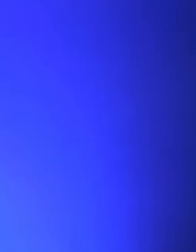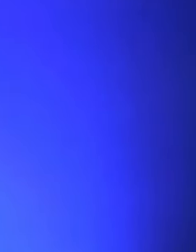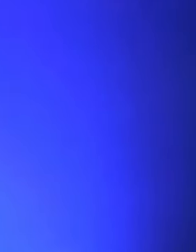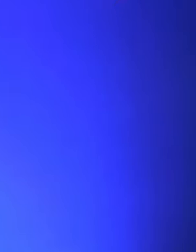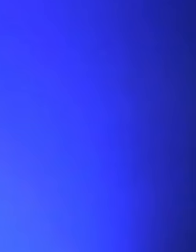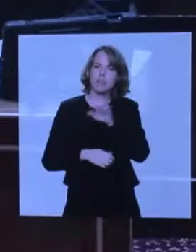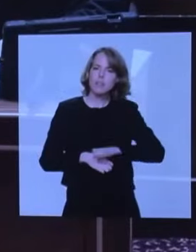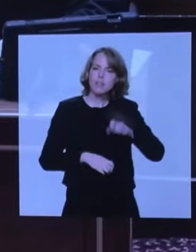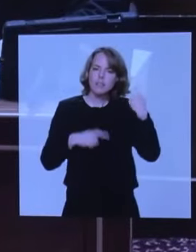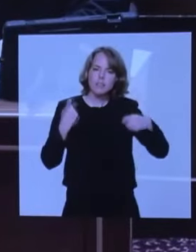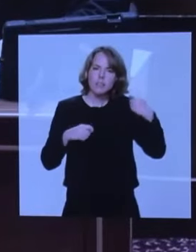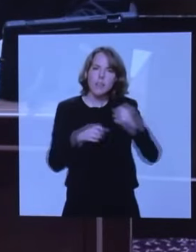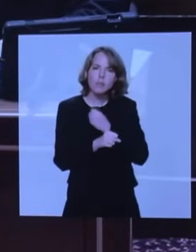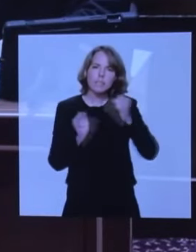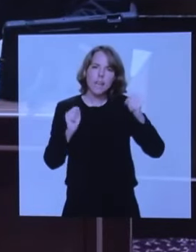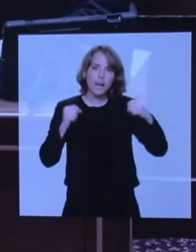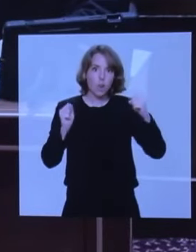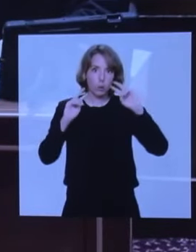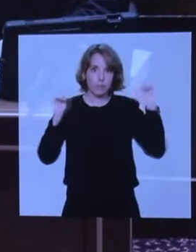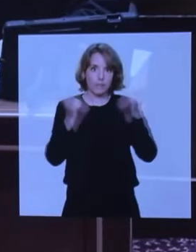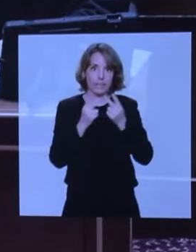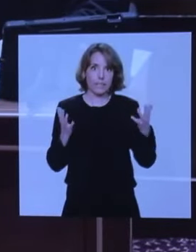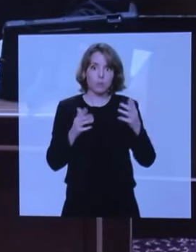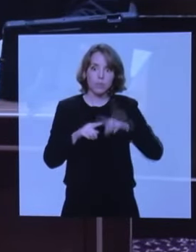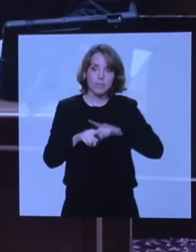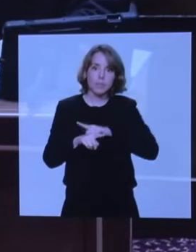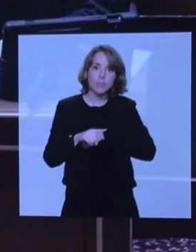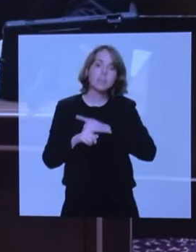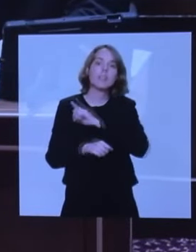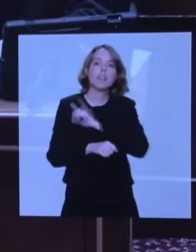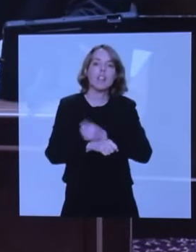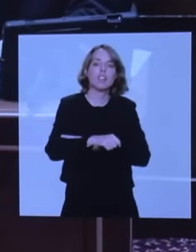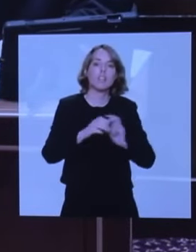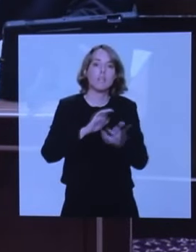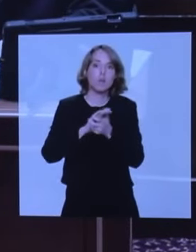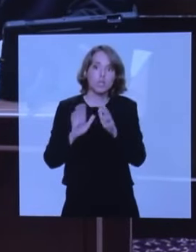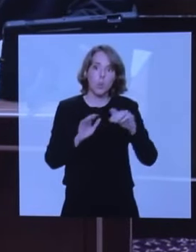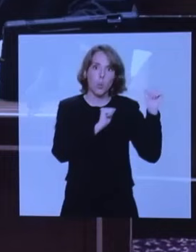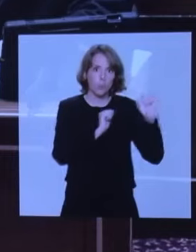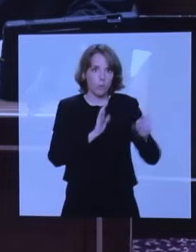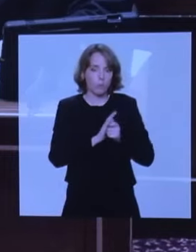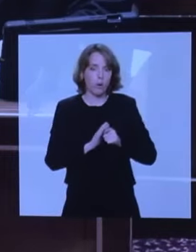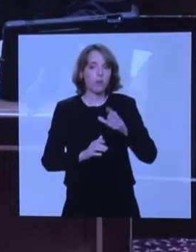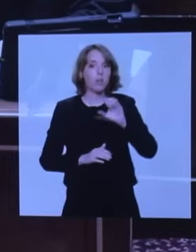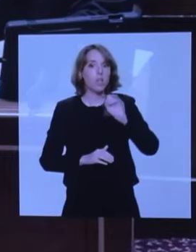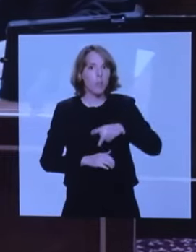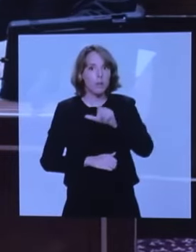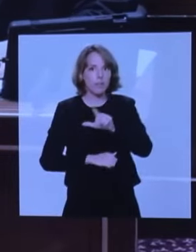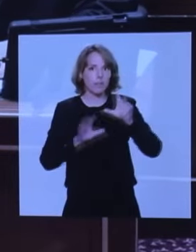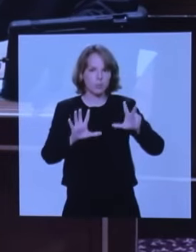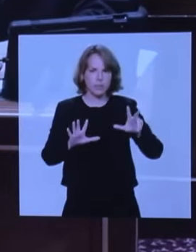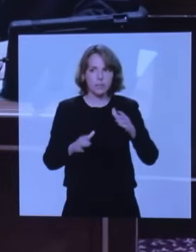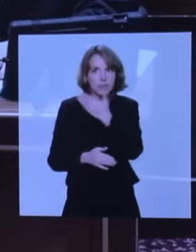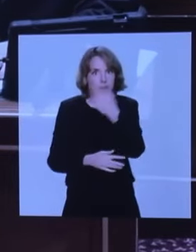Փարիզի դիվանագիտական լարված հարաբերություններին, այնուամենայնիվ էներգետիկ ոլորտում նրանց գործակցությունը դեռ շարունակվում է, բավականին